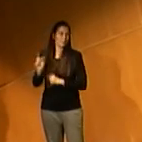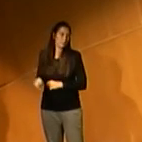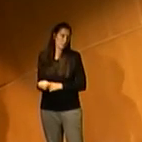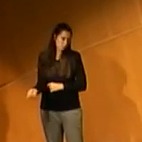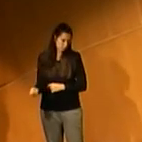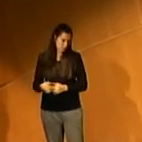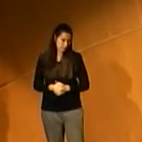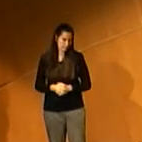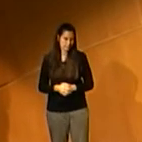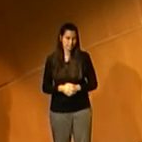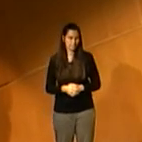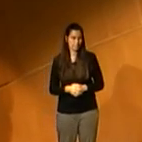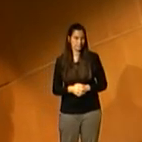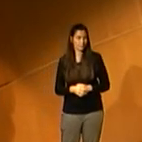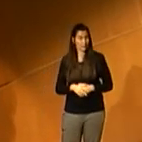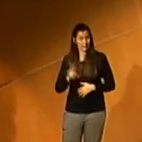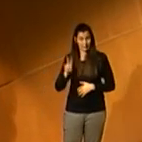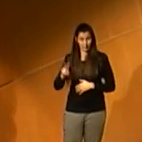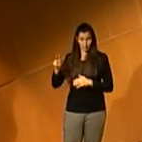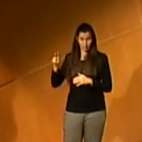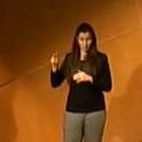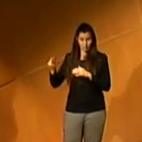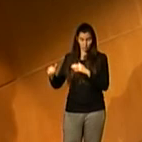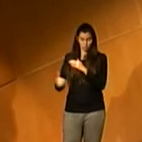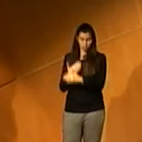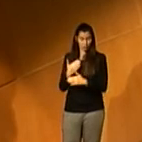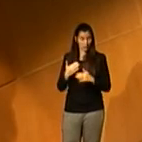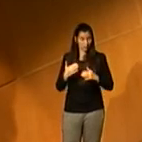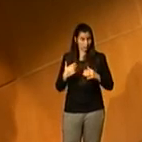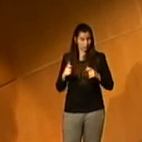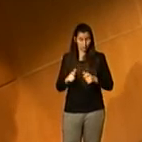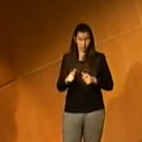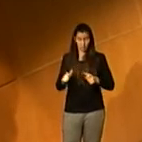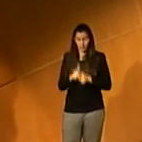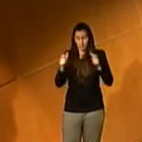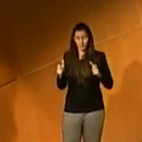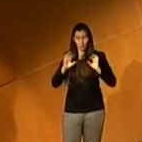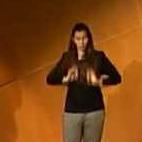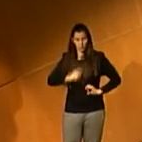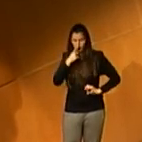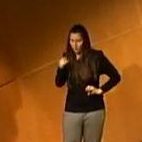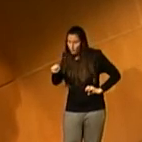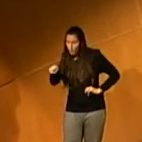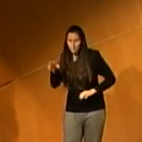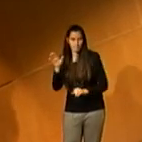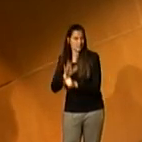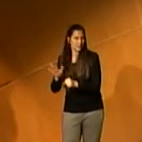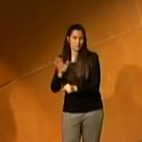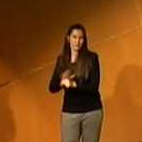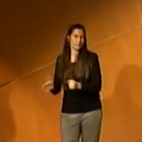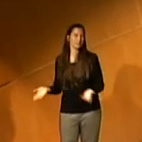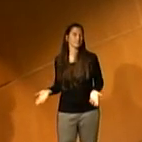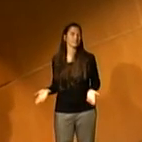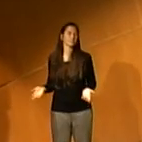il nous manque dans les établissements scolaires. Ils ne sont pas assez présents. Voilà. Donc, clairement,